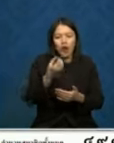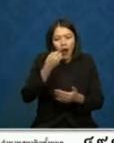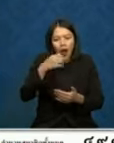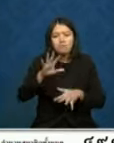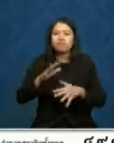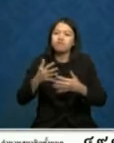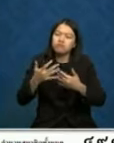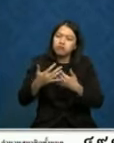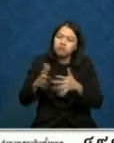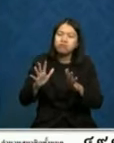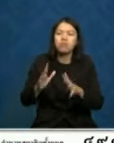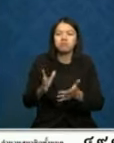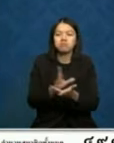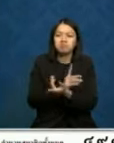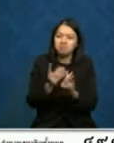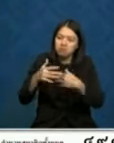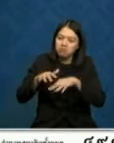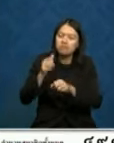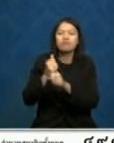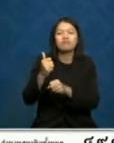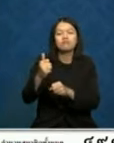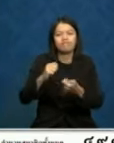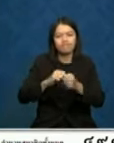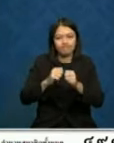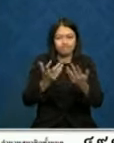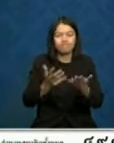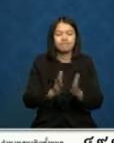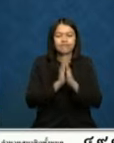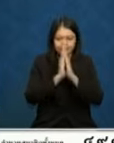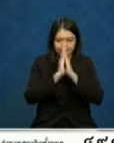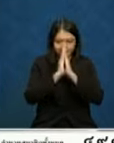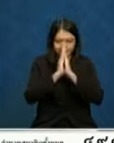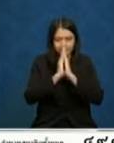ากลับสู่สังคมได้อย่างมีประสิทธิภาพมากขึ้นค่ะขอบพระคุณค่ะ